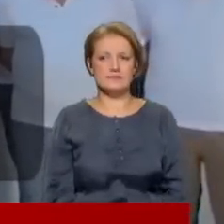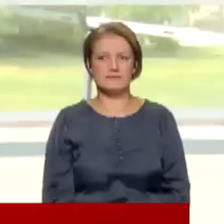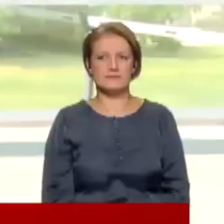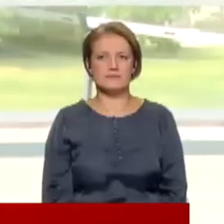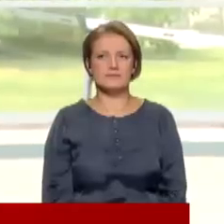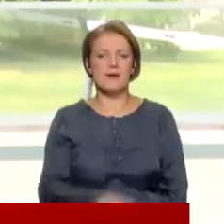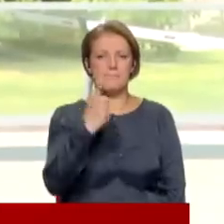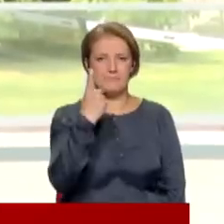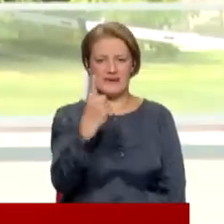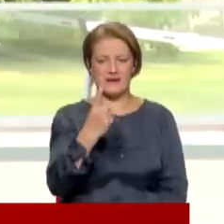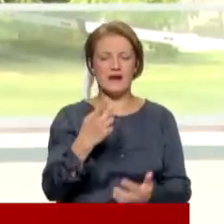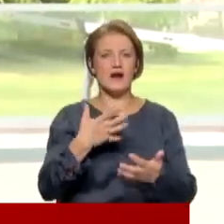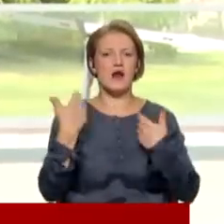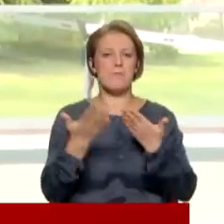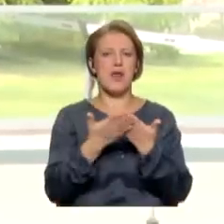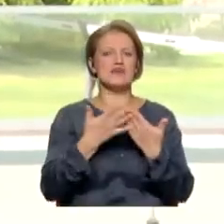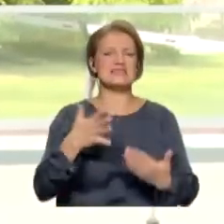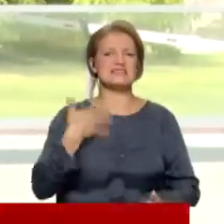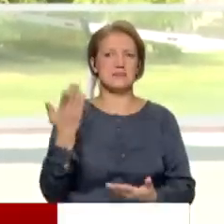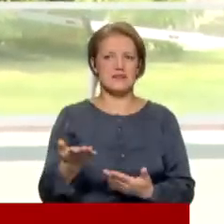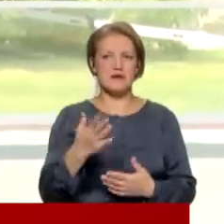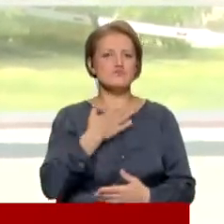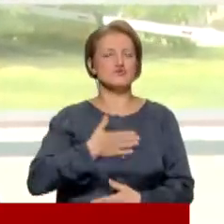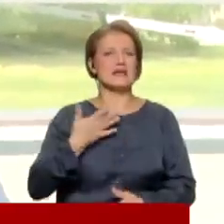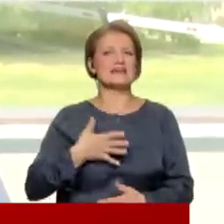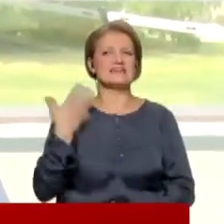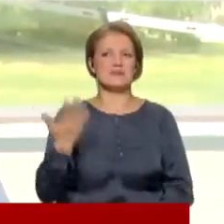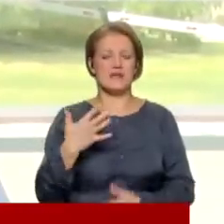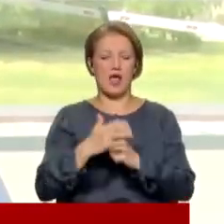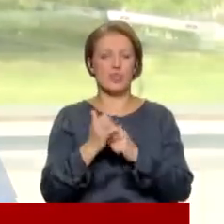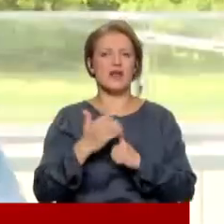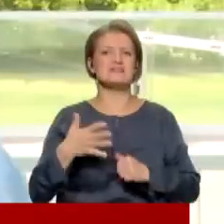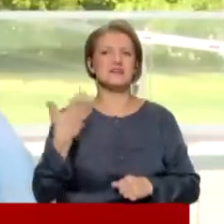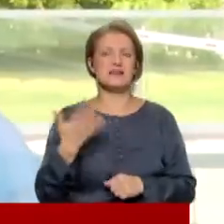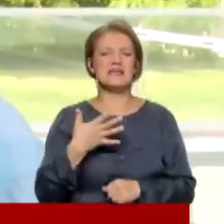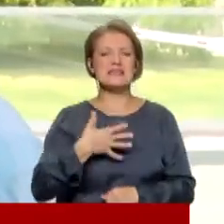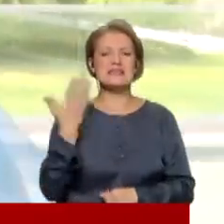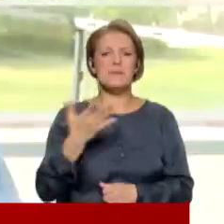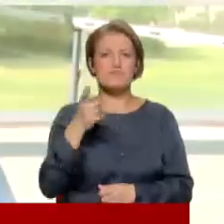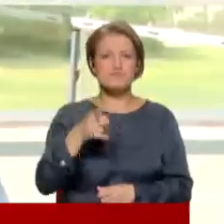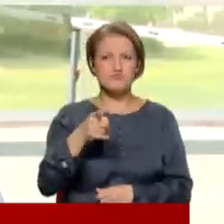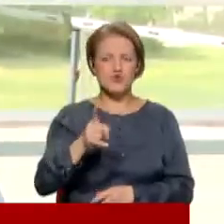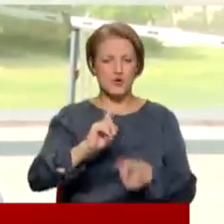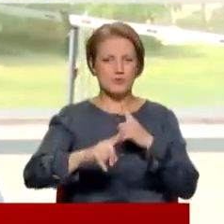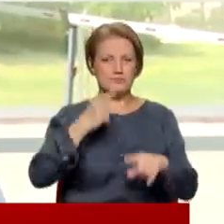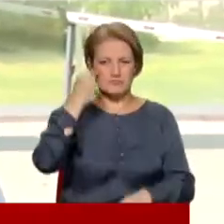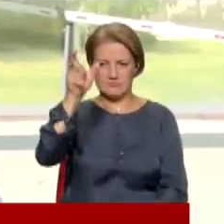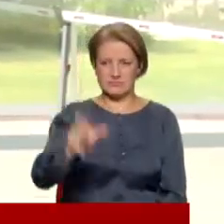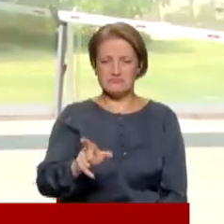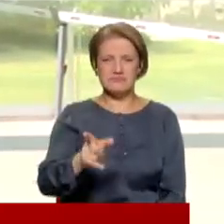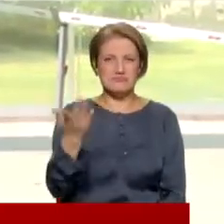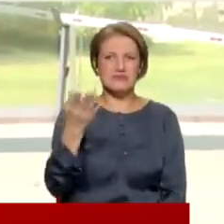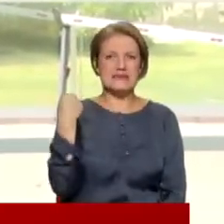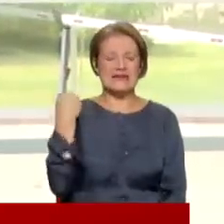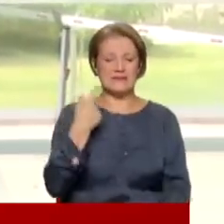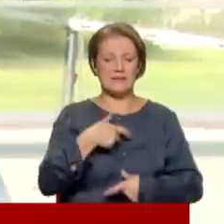gerekçe nedir? 1. Kahramanmaraş istemedi, 2. Bursa istemedi, 3. Antalya istemedi. İstemeyen bu bürokratı maalesef yeni